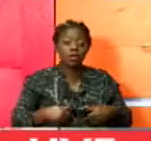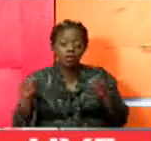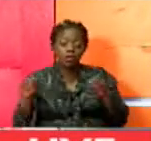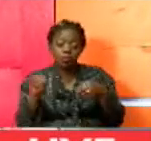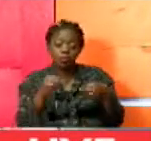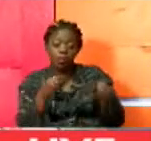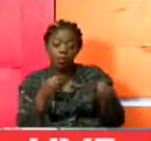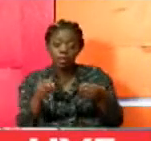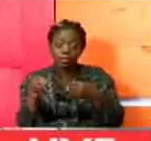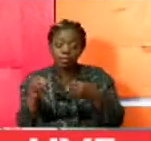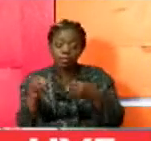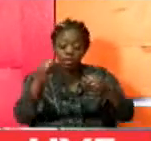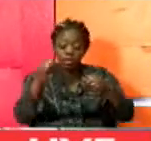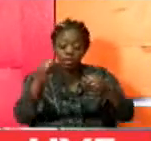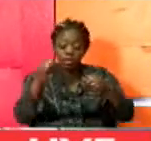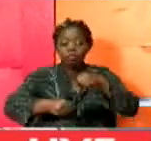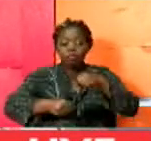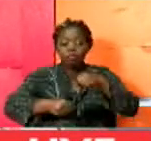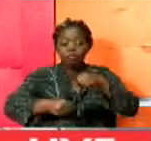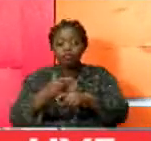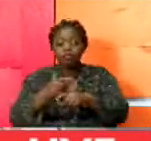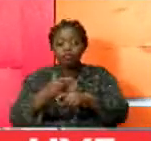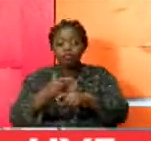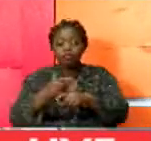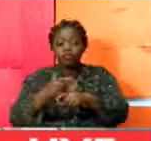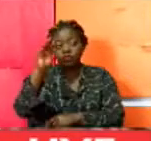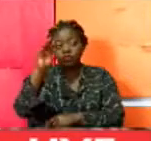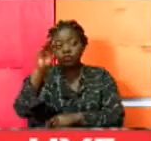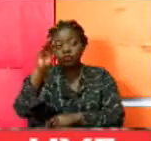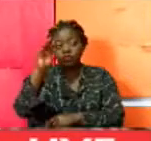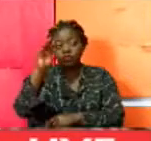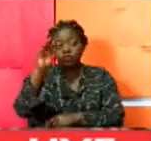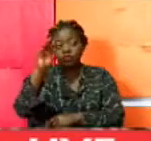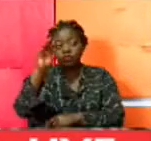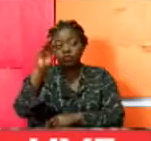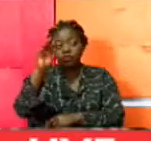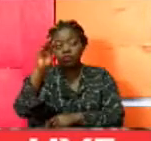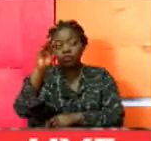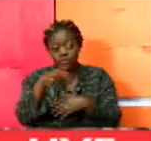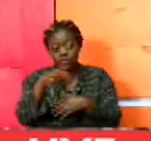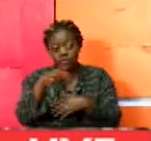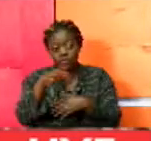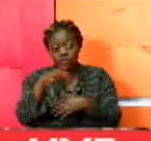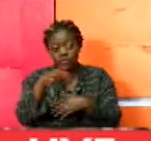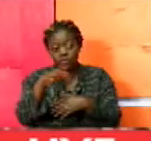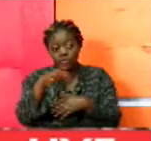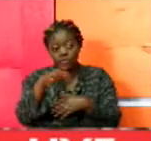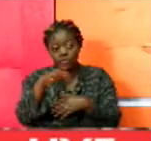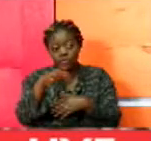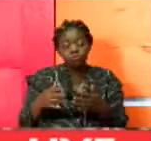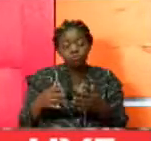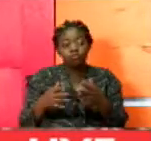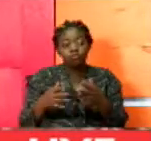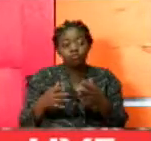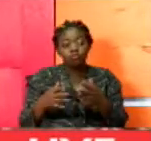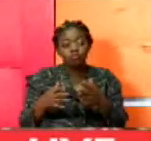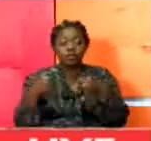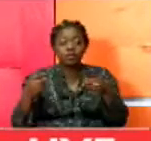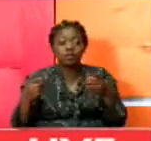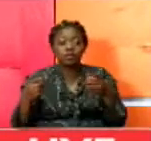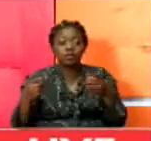ggaali byatundira ng'ekibuye nga kapito yamujja ku mukulu we. Kyokka oluvannyuma omulimu gwakula n'atandika okusuubula